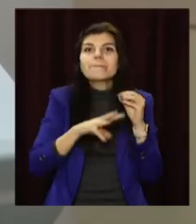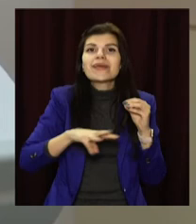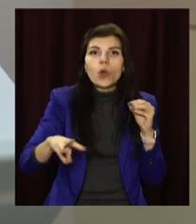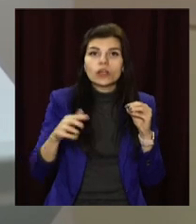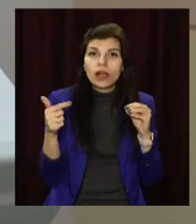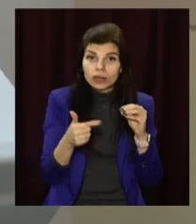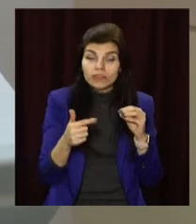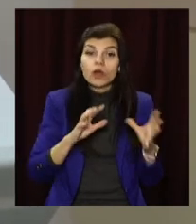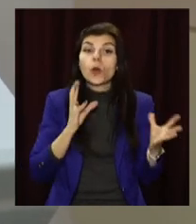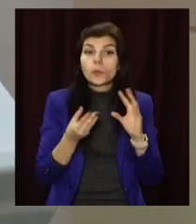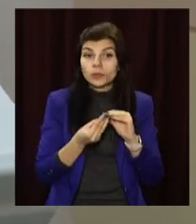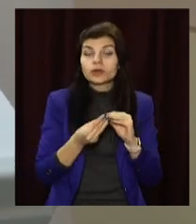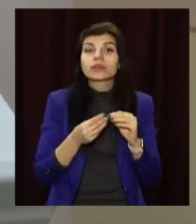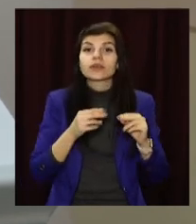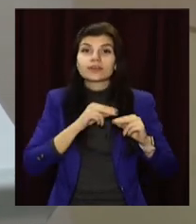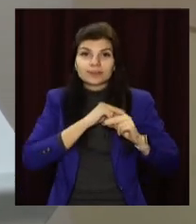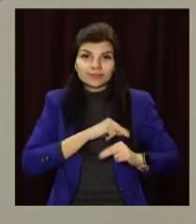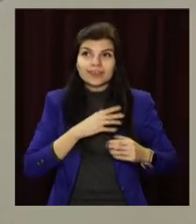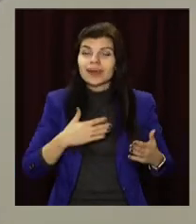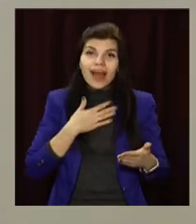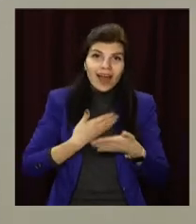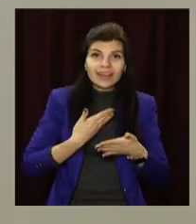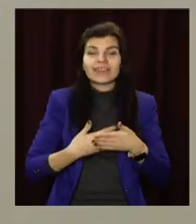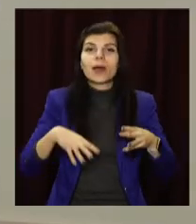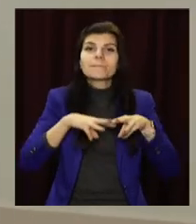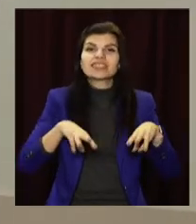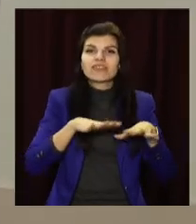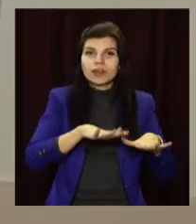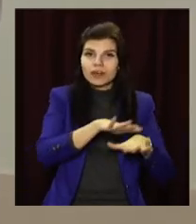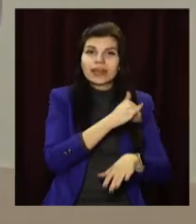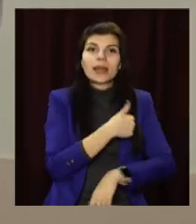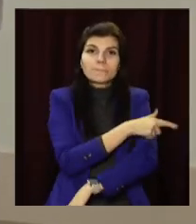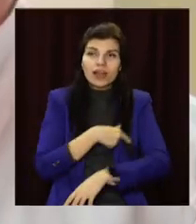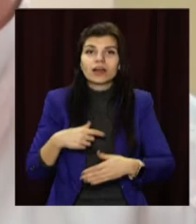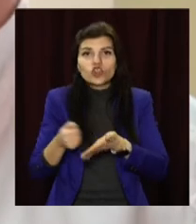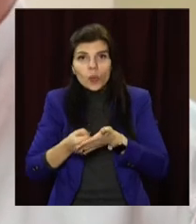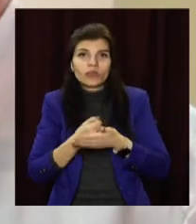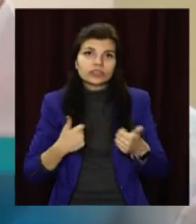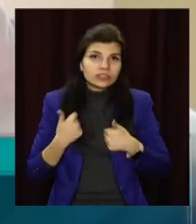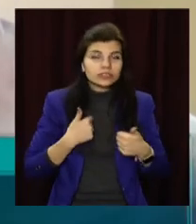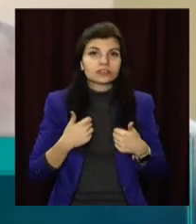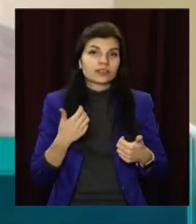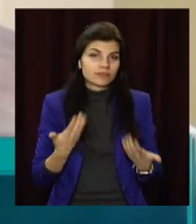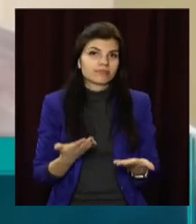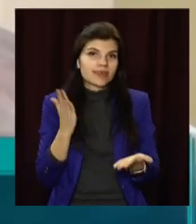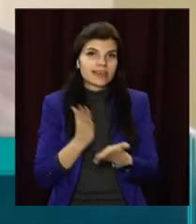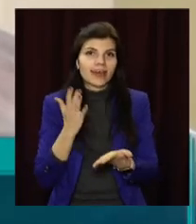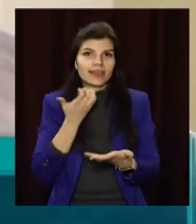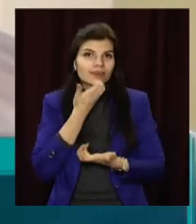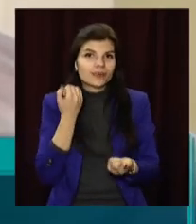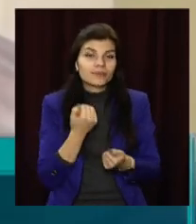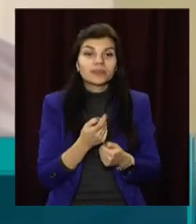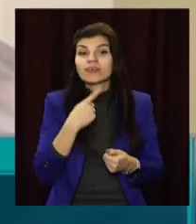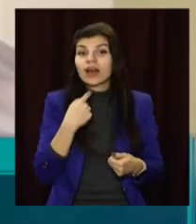мільйонів гривень. Спільний результат співпраці центральної, місцевої влади та медиків. В цій ситуації було, як на